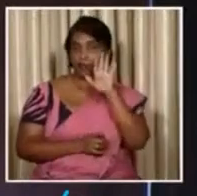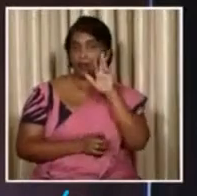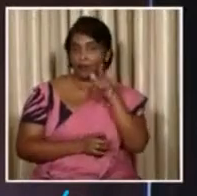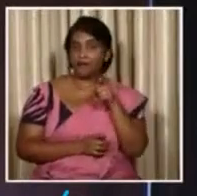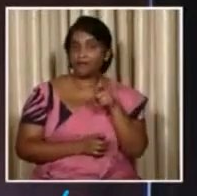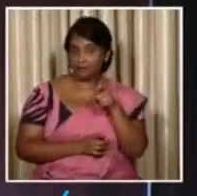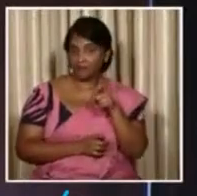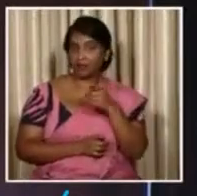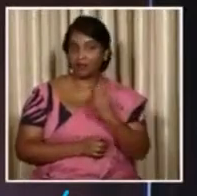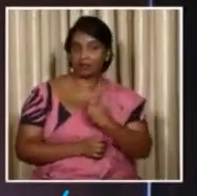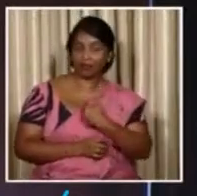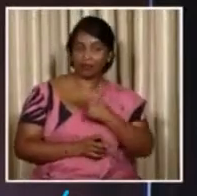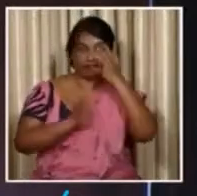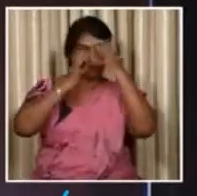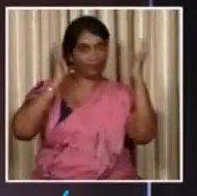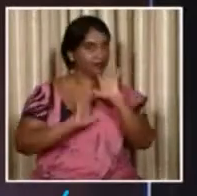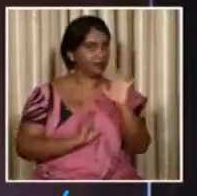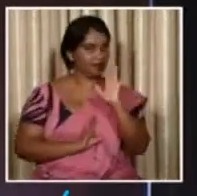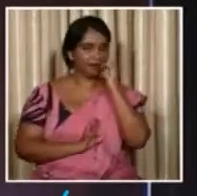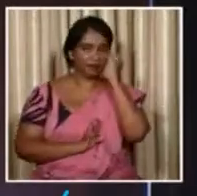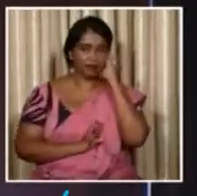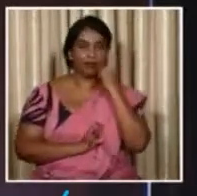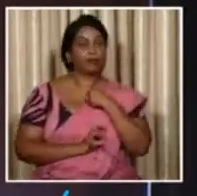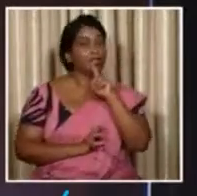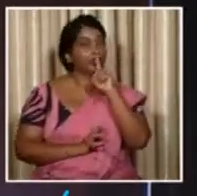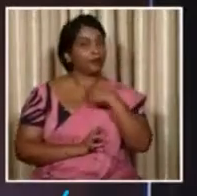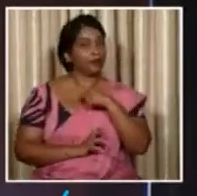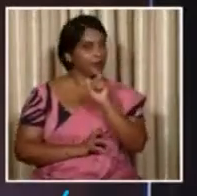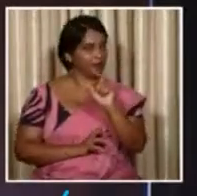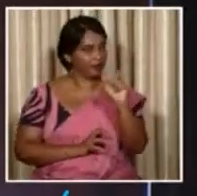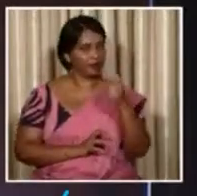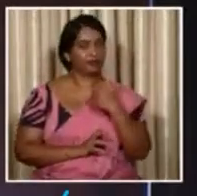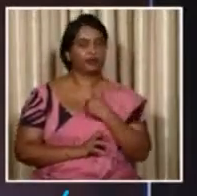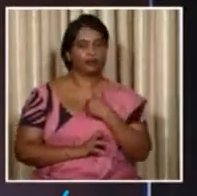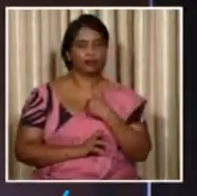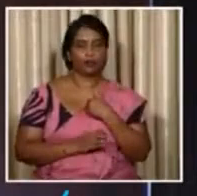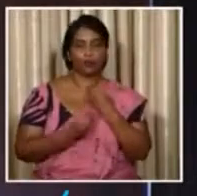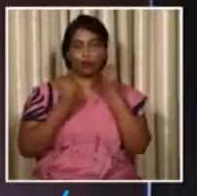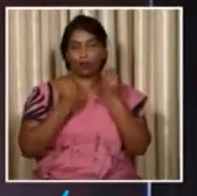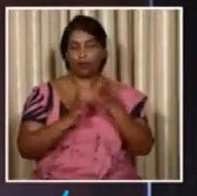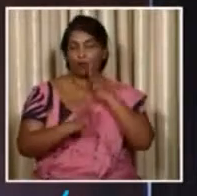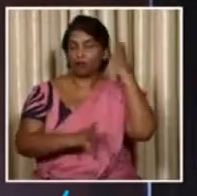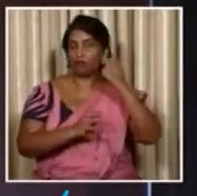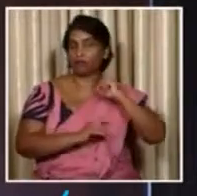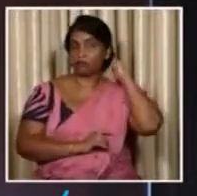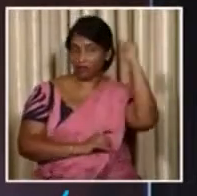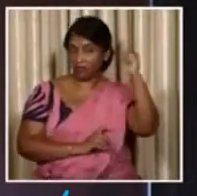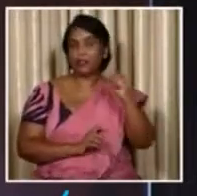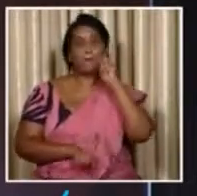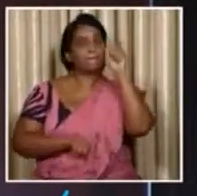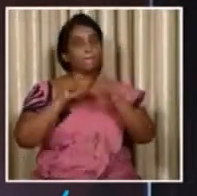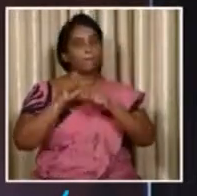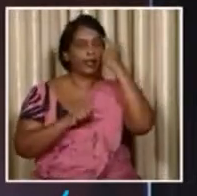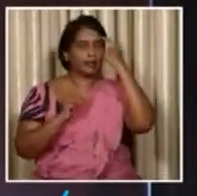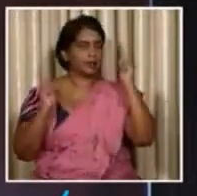තියෙනවනේ. ඒ රාගයෙන් මත් වෙන්න එපා. මම කියන්න මගේ වචන ටික. අපරාධ ලොව රජ වෙලා මිනිස් සිත්